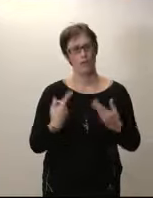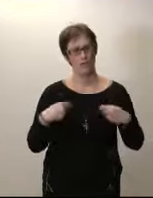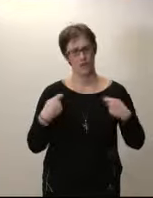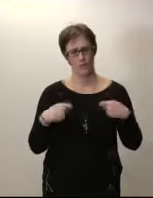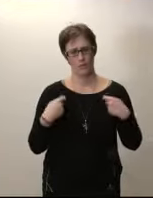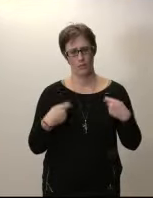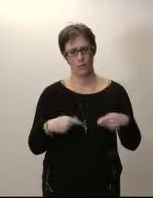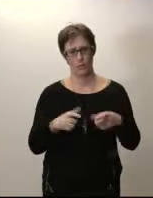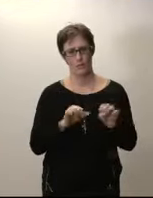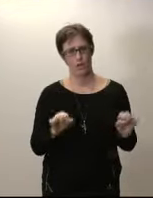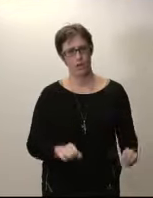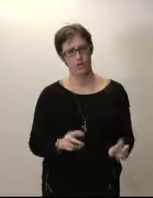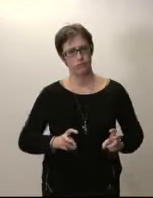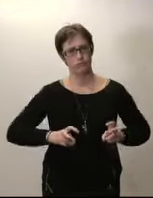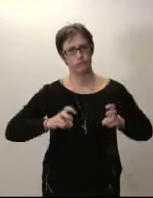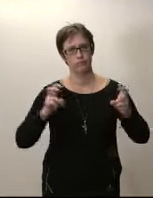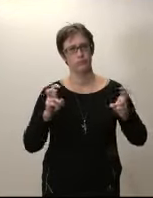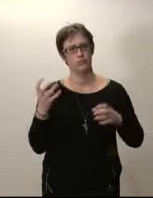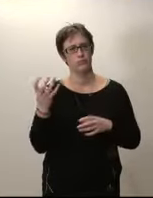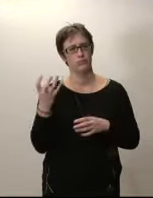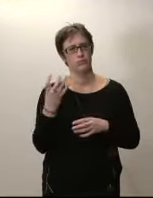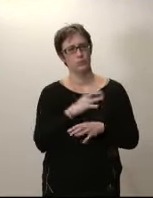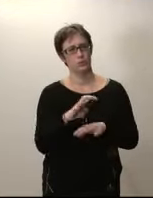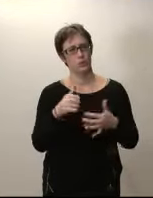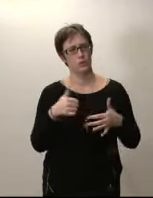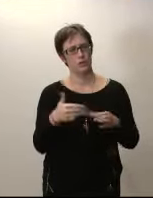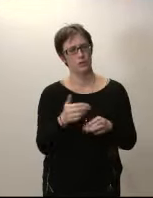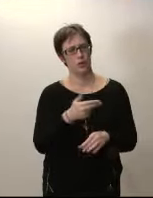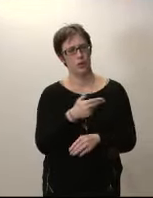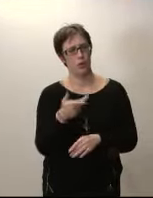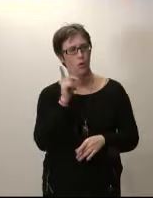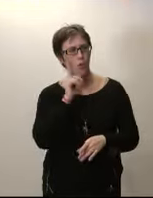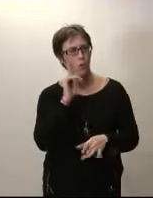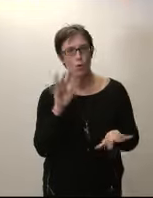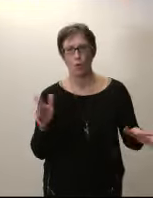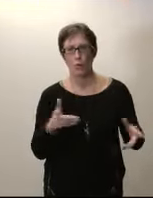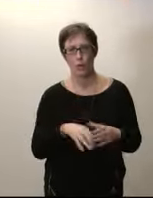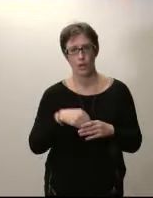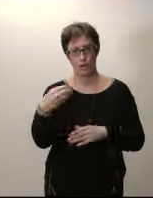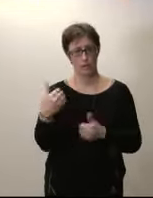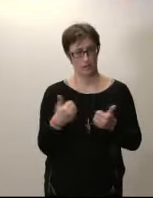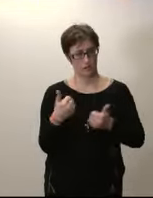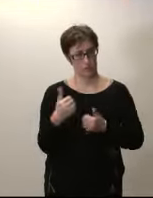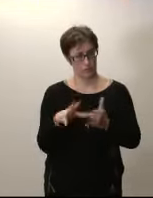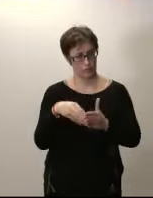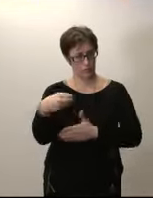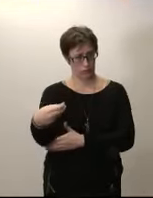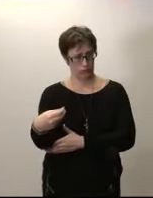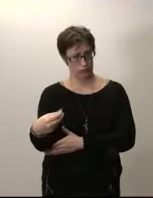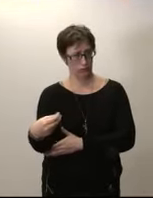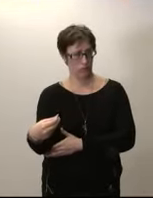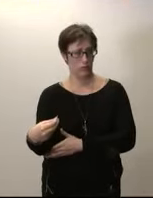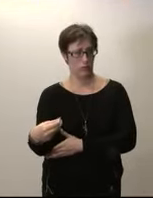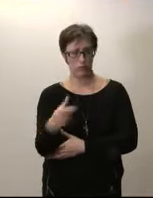de 196 000 € par un début donc d'externalisation du service, mais qui n'est qu'un début dans ce que vous annoncez, et